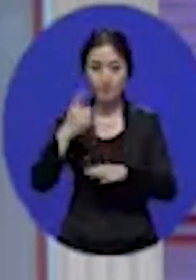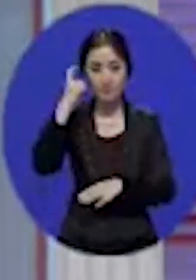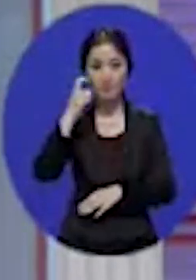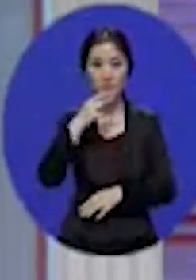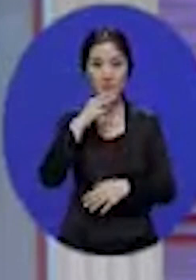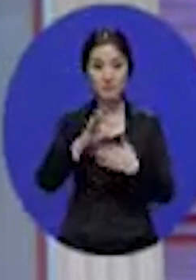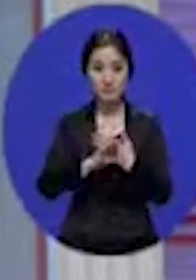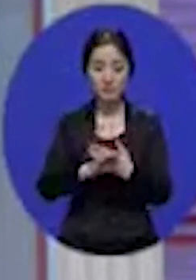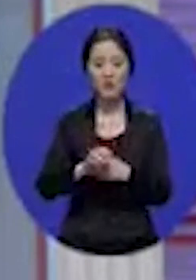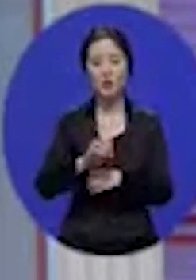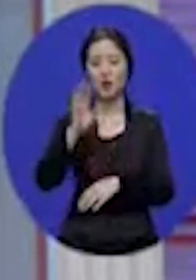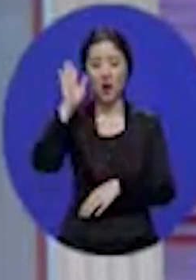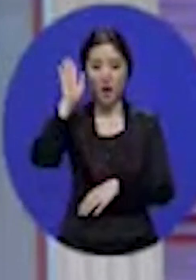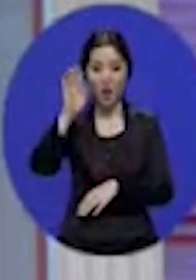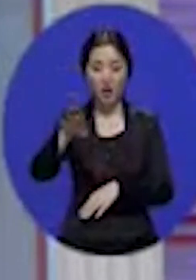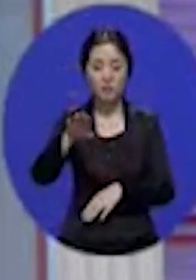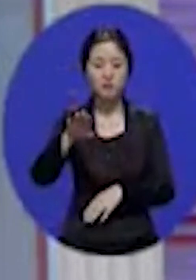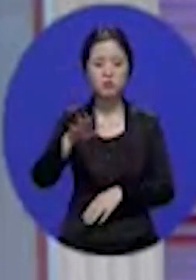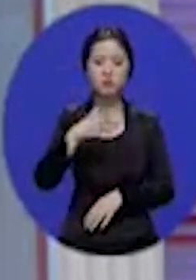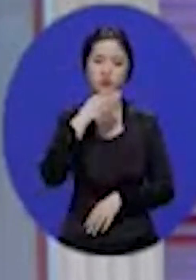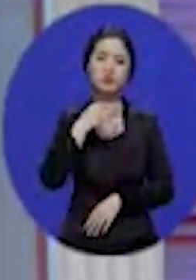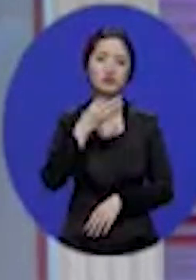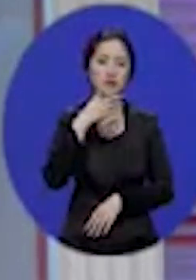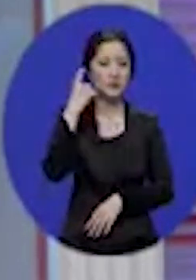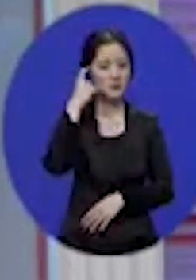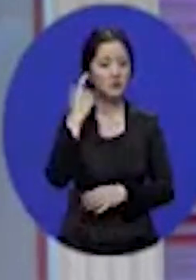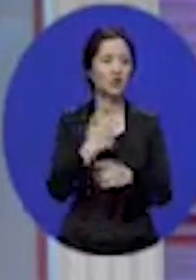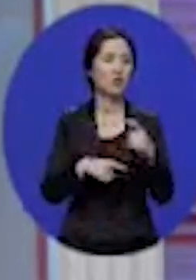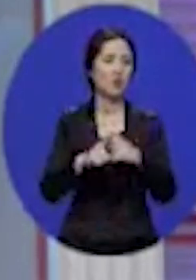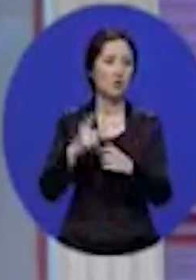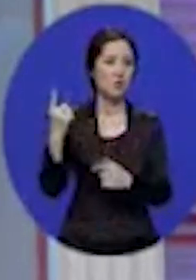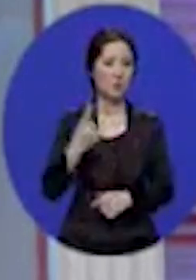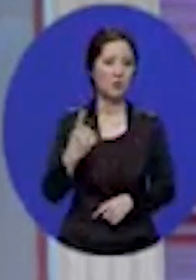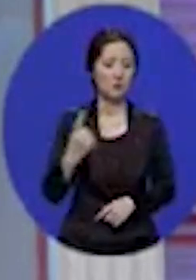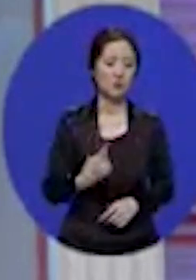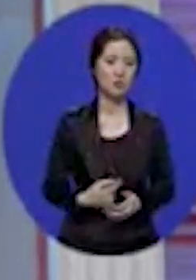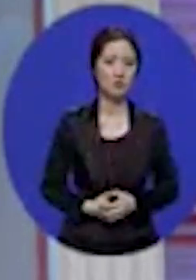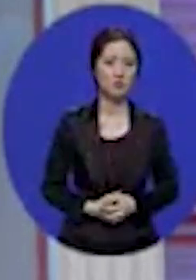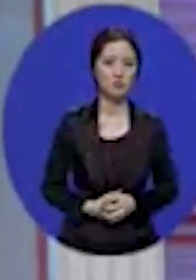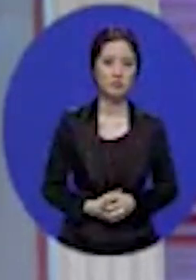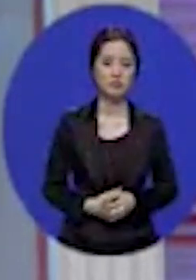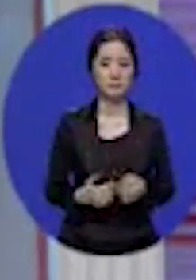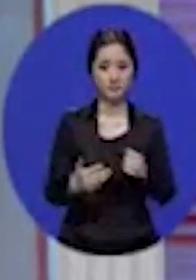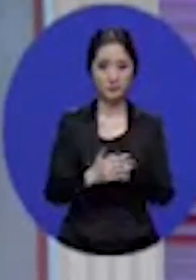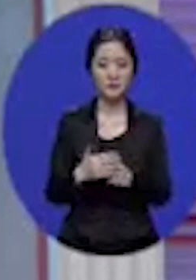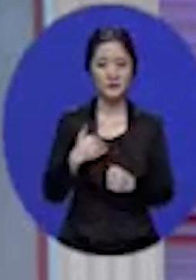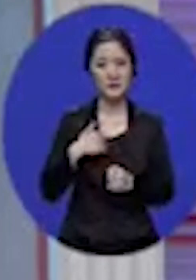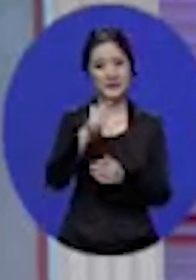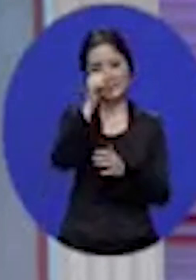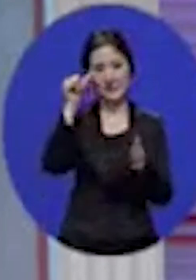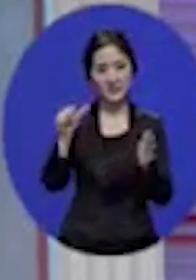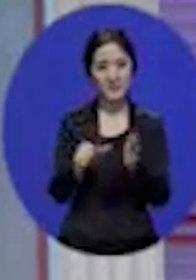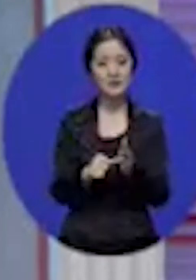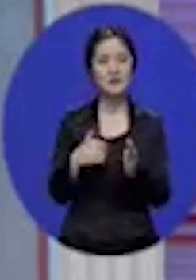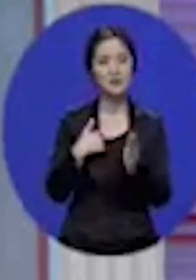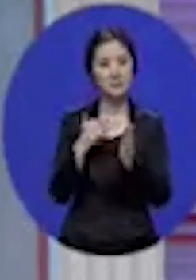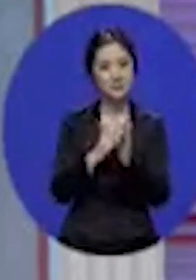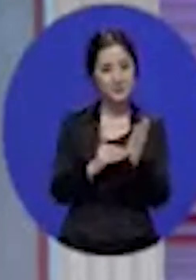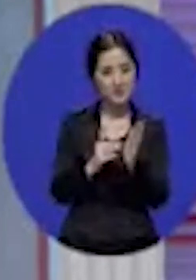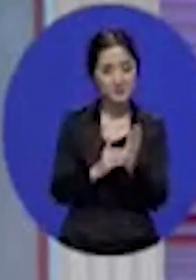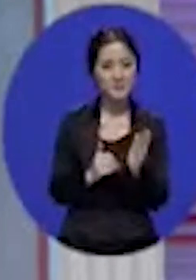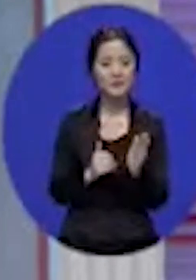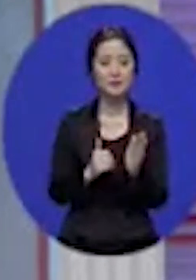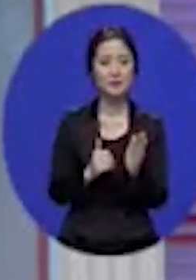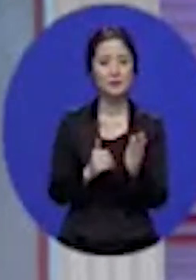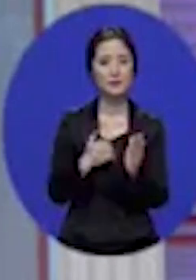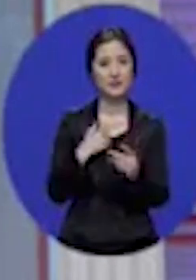바뀌어져 있어요. 네. 네. 제가 50이 넘어서 알게 된 인생의 이 비밀, 이 진리. 행복은 지금